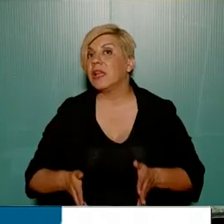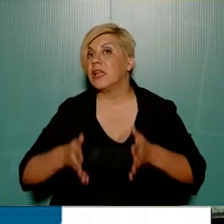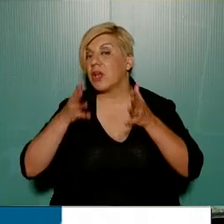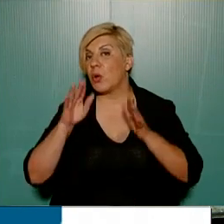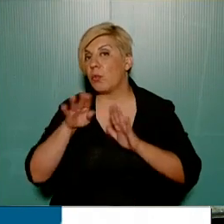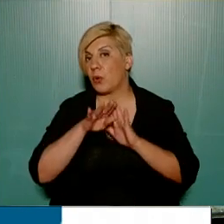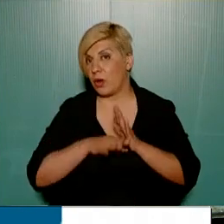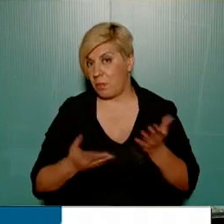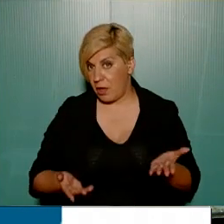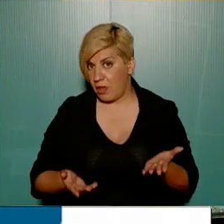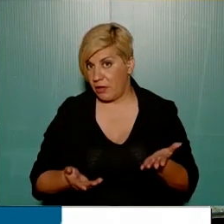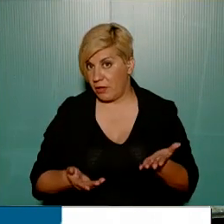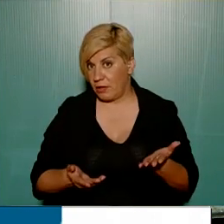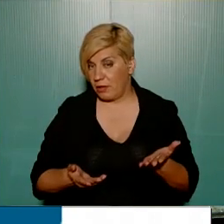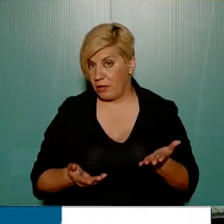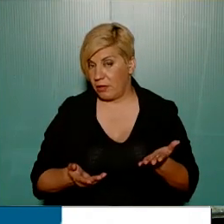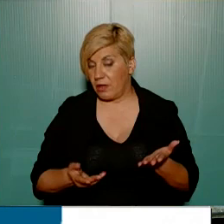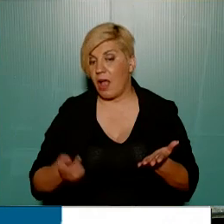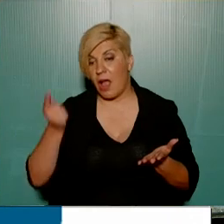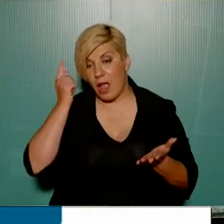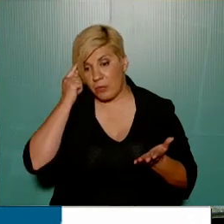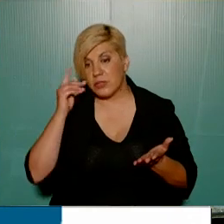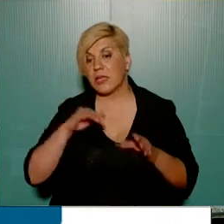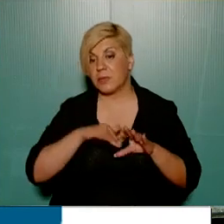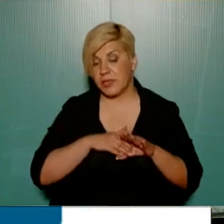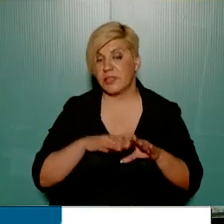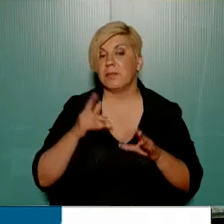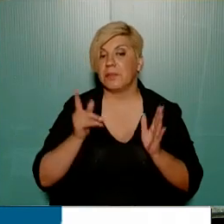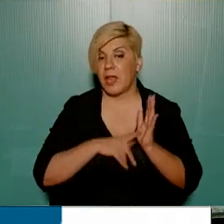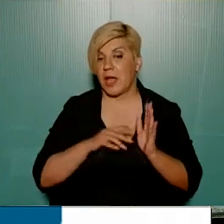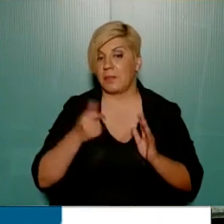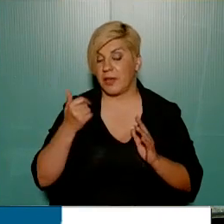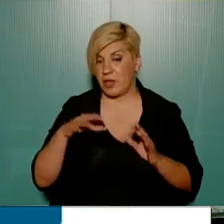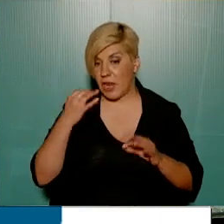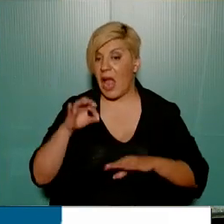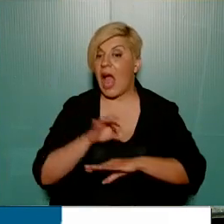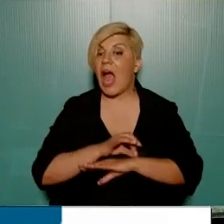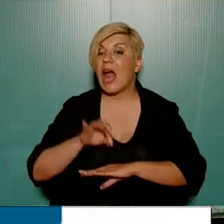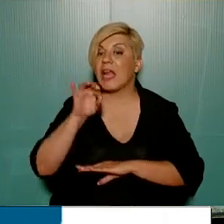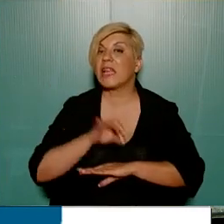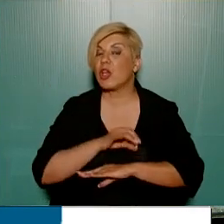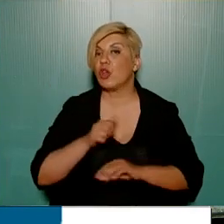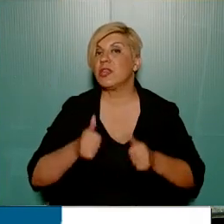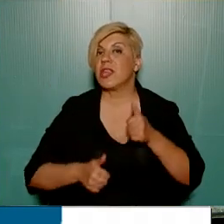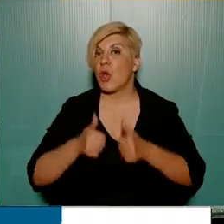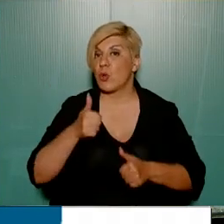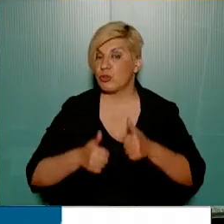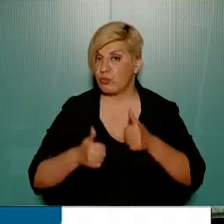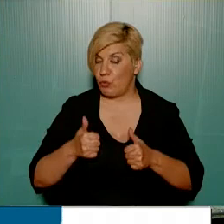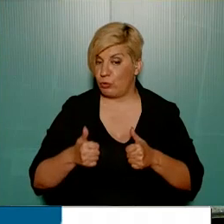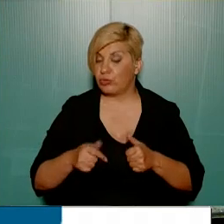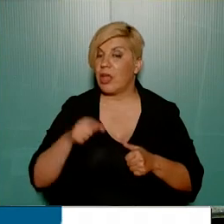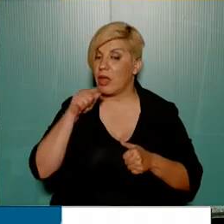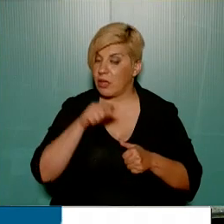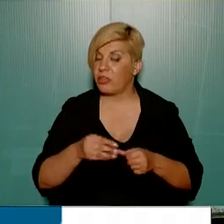πρόγραμμα? Άρα η άποψη της υπηρεσίας είναι ότι πρέπει να γίνει ένας αρχιτεκτονικός διαγωνισμός, όπου